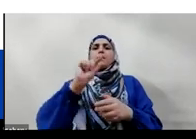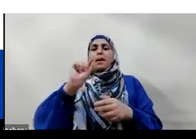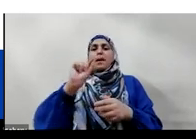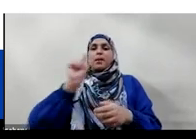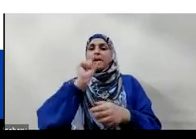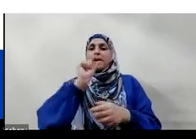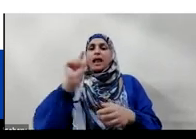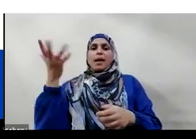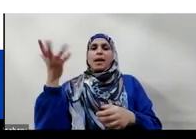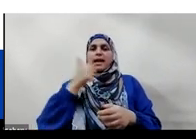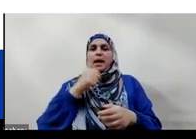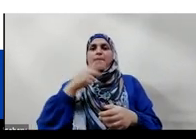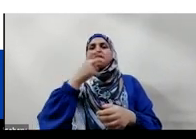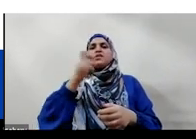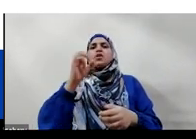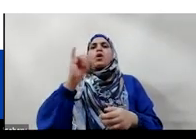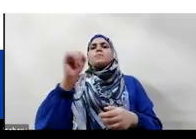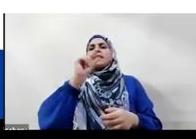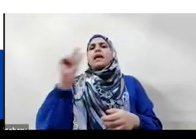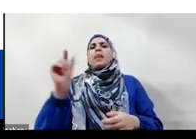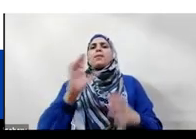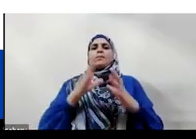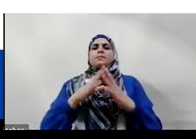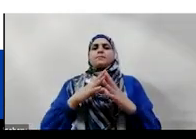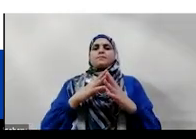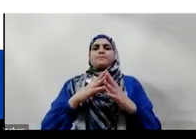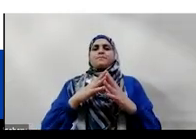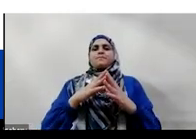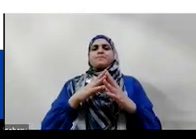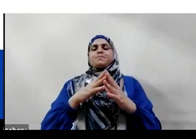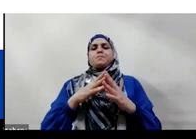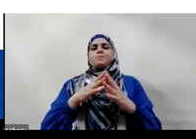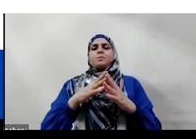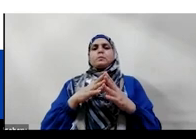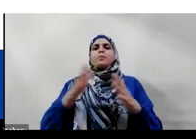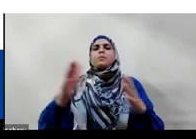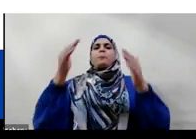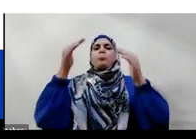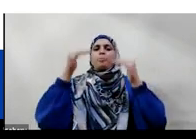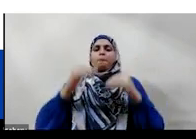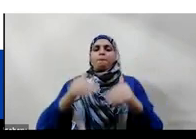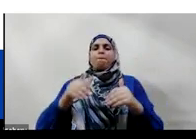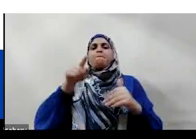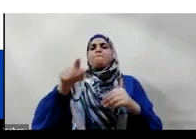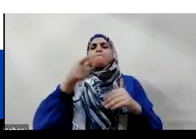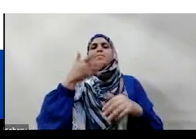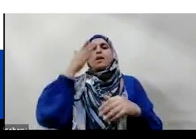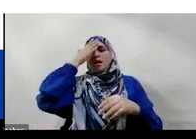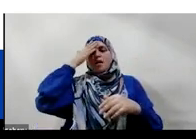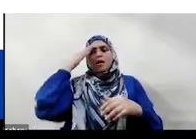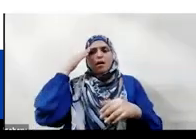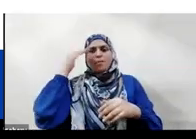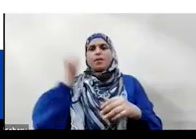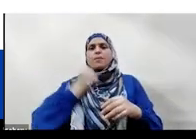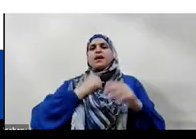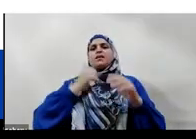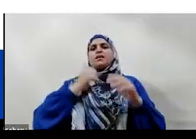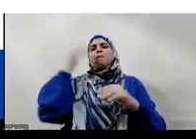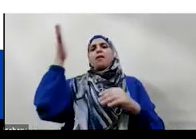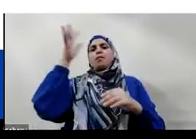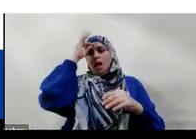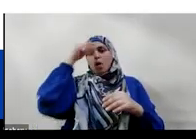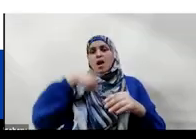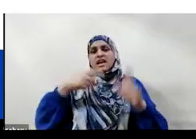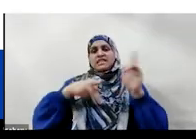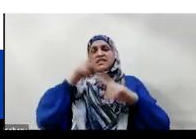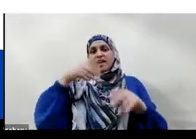هو 250 كلمة. الجزئية اللي بعدها بتكون هي الاكسبيرينس أبرود، بيقول لي لو سافرت لأي